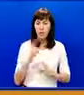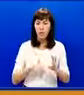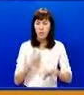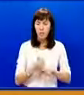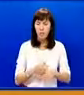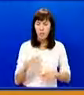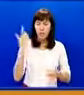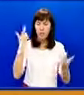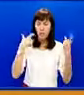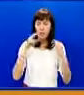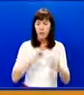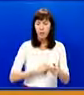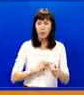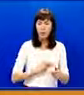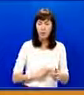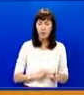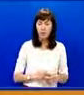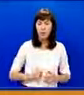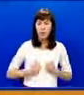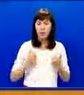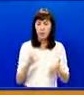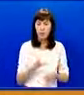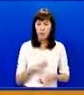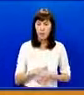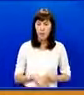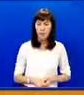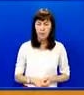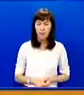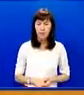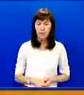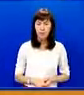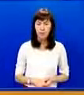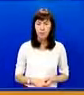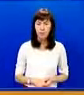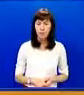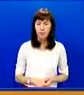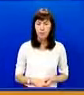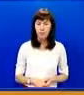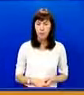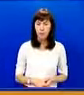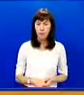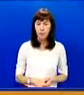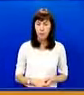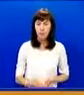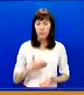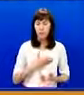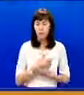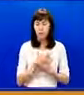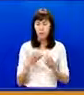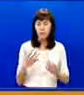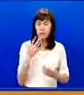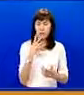тың жоспар бойынша жұмыс істеуге бекініп отыр. Мынау біздің шығарылып жатқан өнімдерімізді шетелден келіп